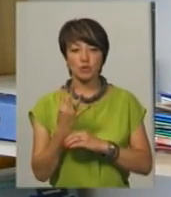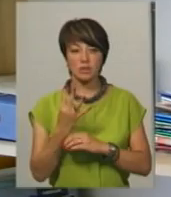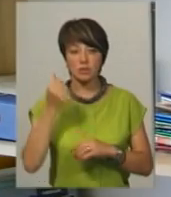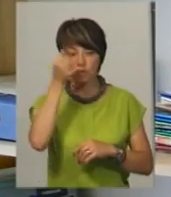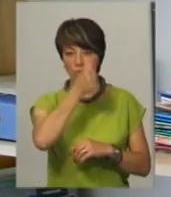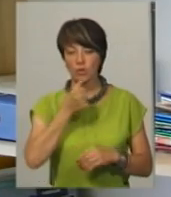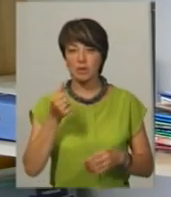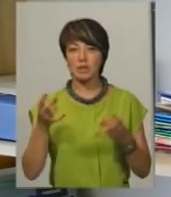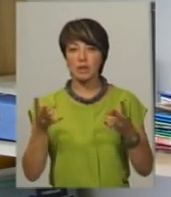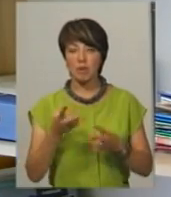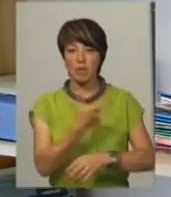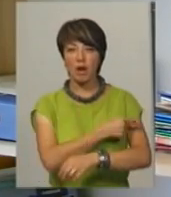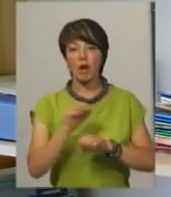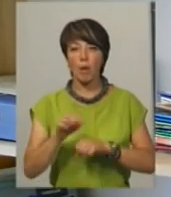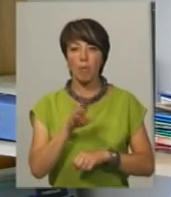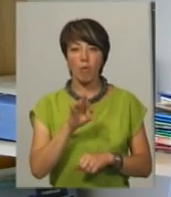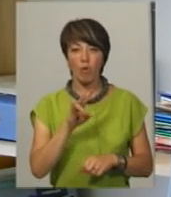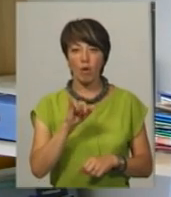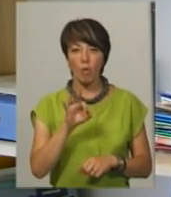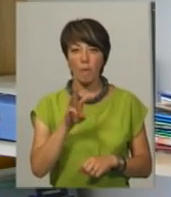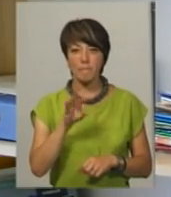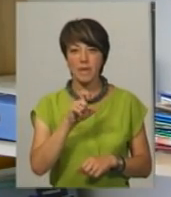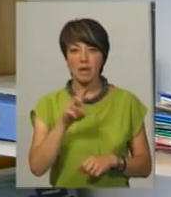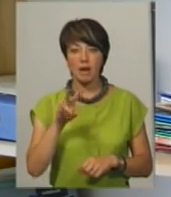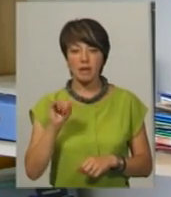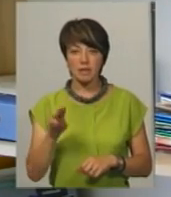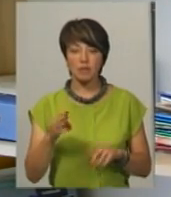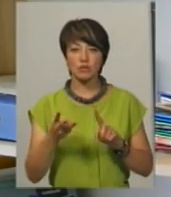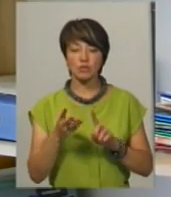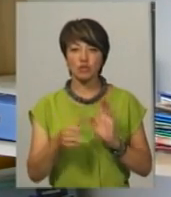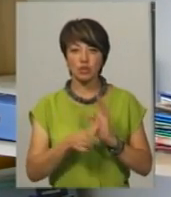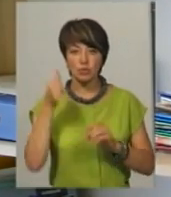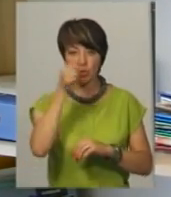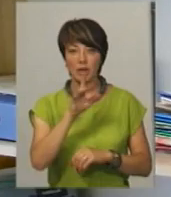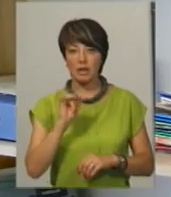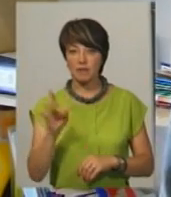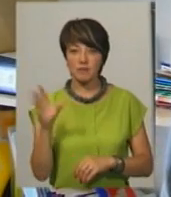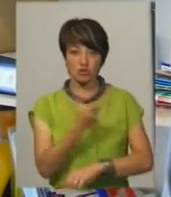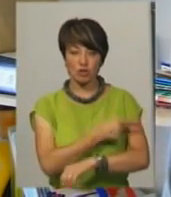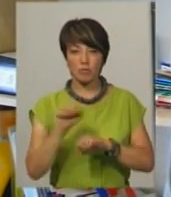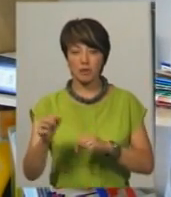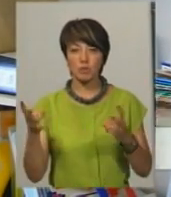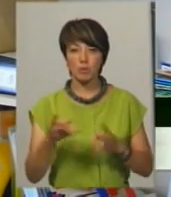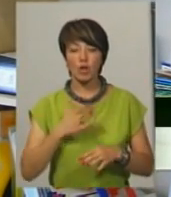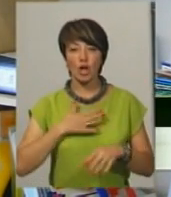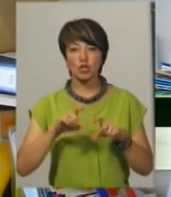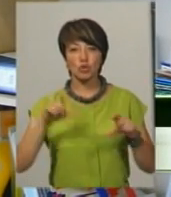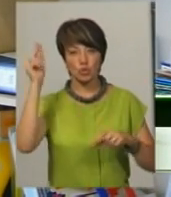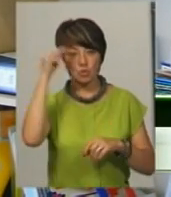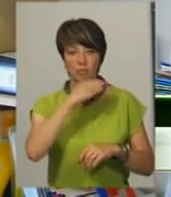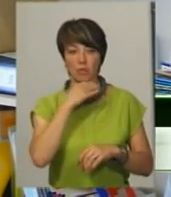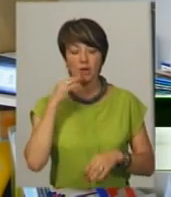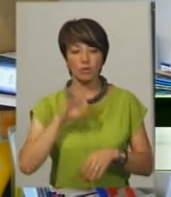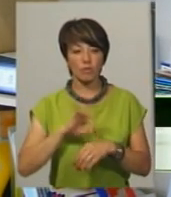потрібно поліоміеліт, 6 років нам потрібно кіри, ну а взагалі потрібні всі щеплення. У нашій школі, до речі, у нас дуже